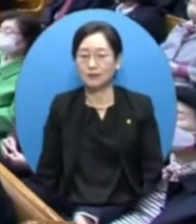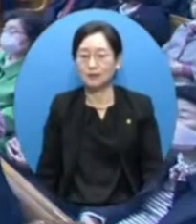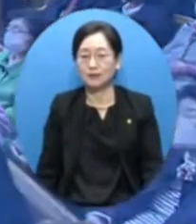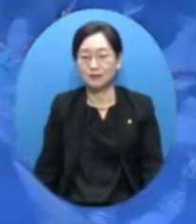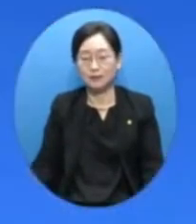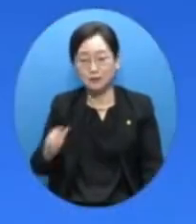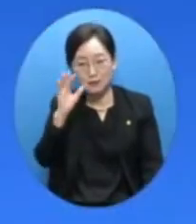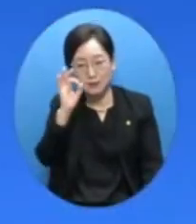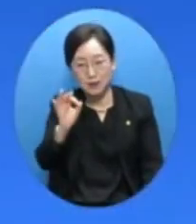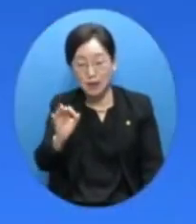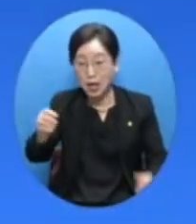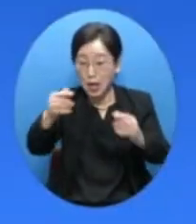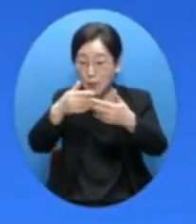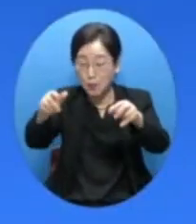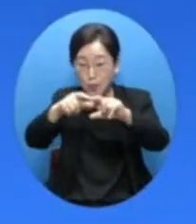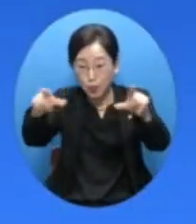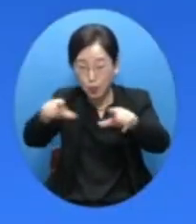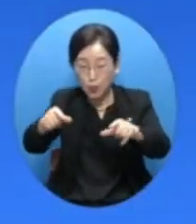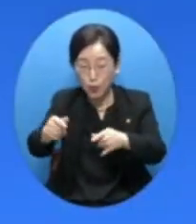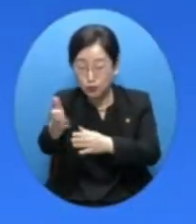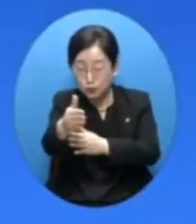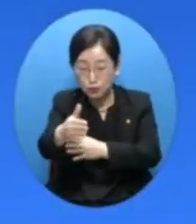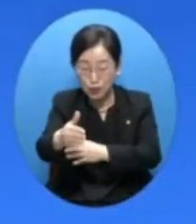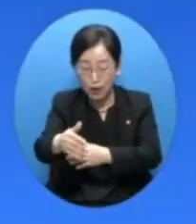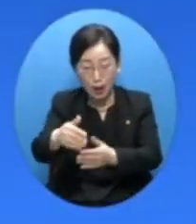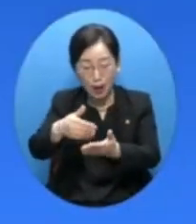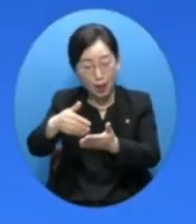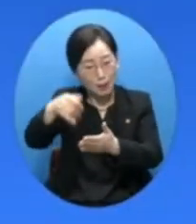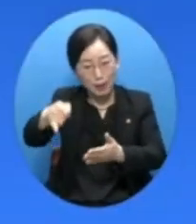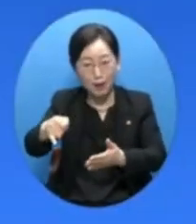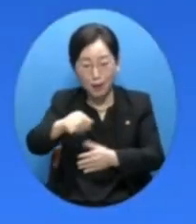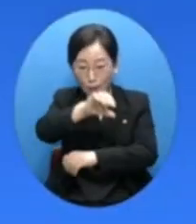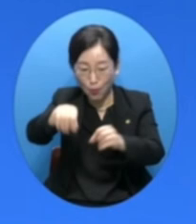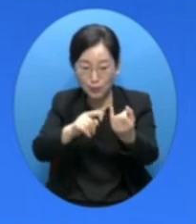저는 일반 붓을 갖고도 저렇게 그림을 못 그리는데 입 갖고 저렇게 그림을 그리니까 대단합니다.